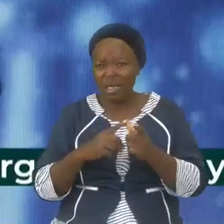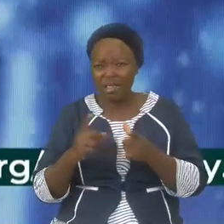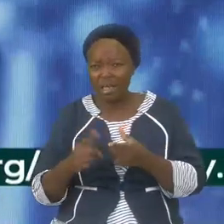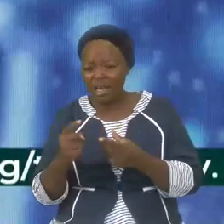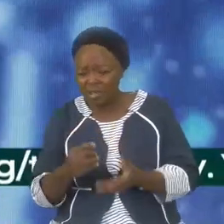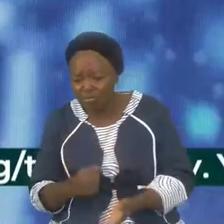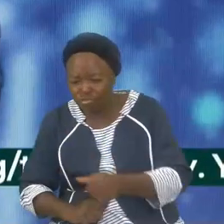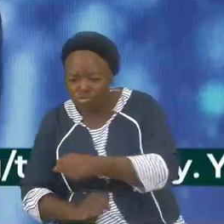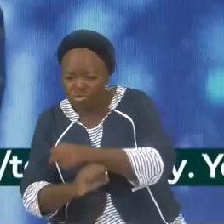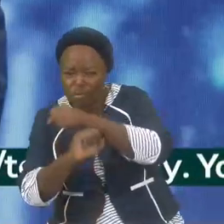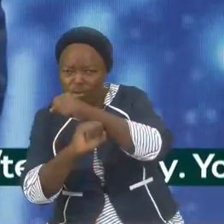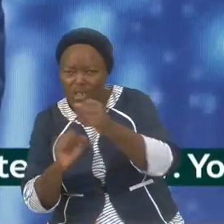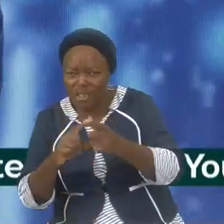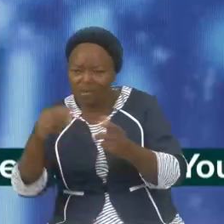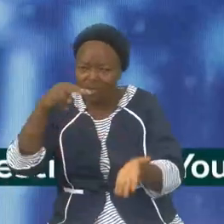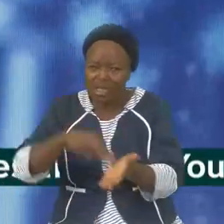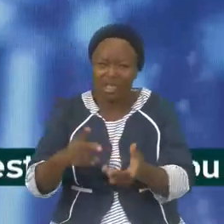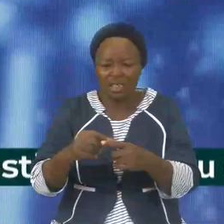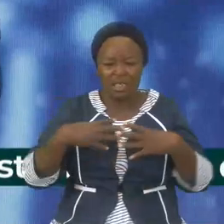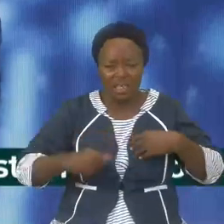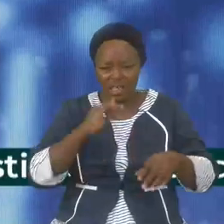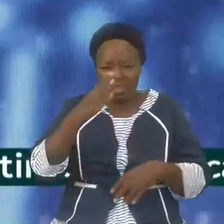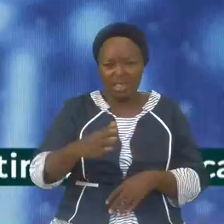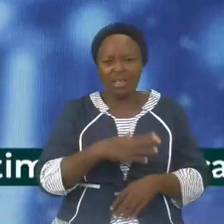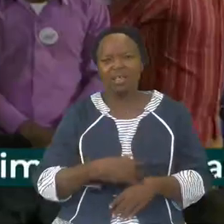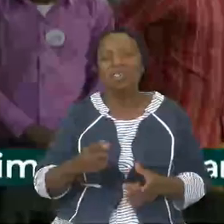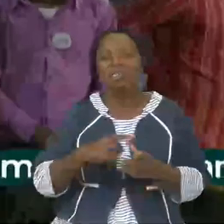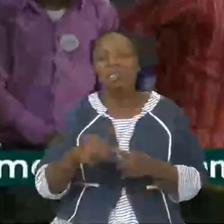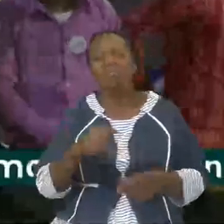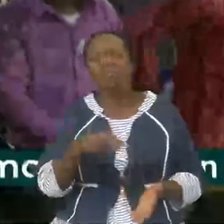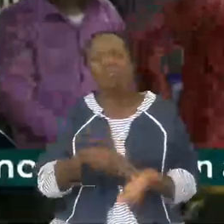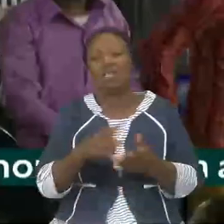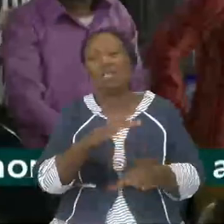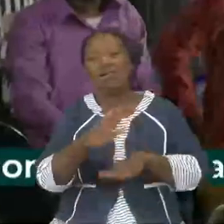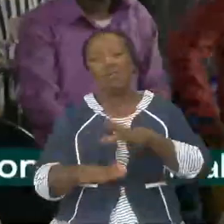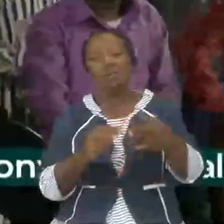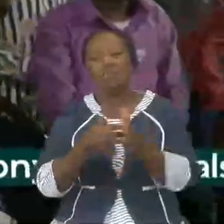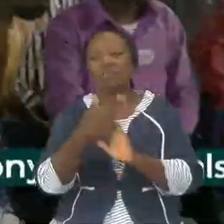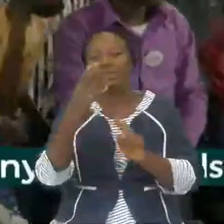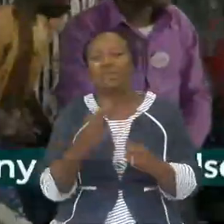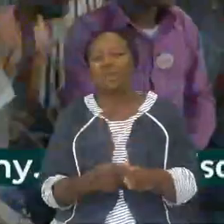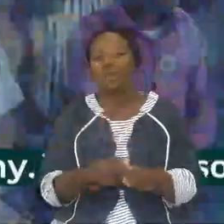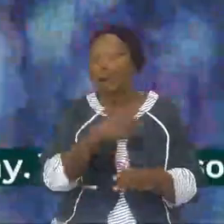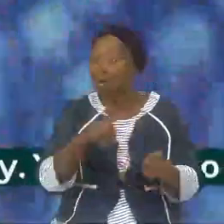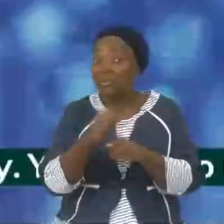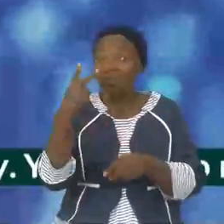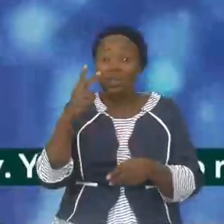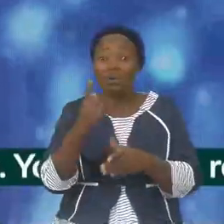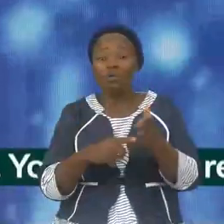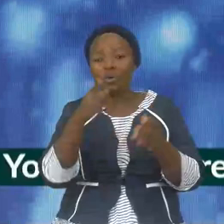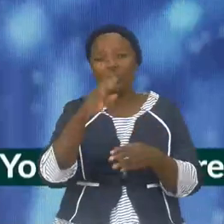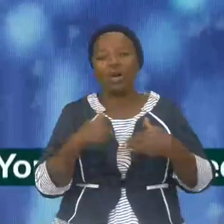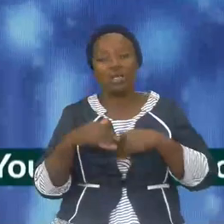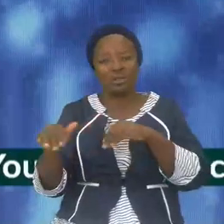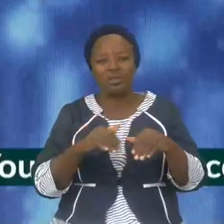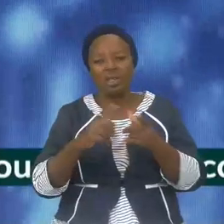asseoir là-bas. Alors, la puissance, la force maintenant, plutôt la force vous a été donnée maintenant. Levez-vous maintenant et marchez. Et comme vous voyez ce que